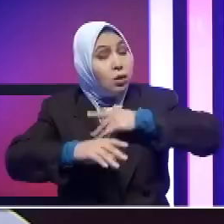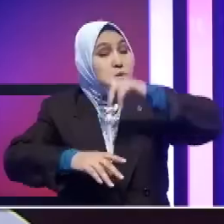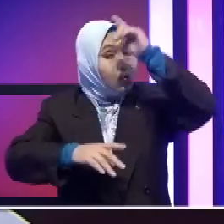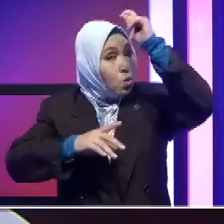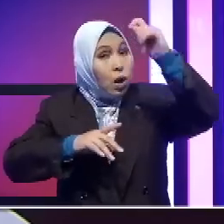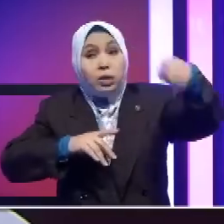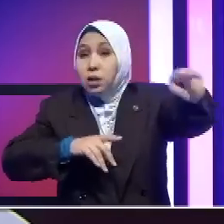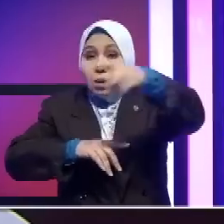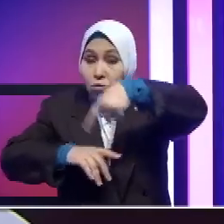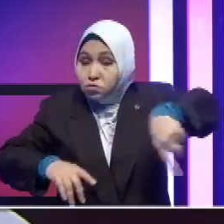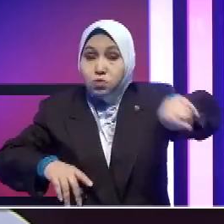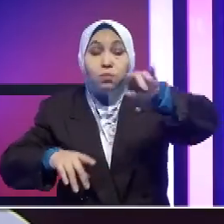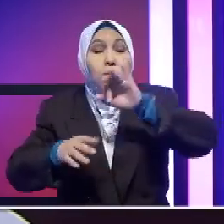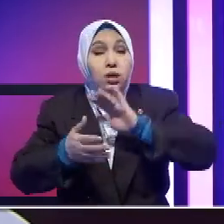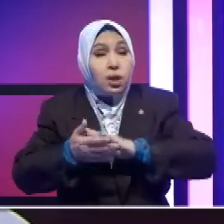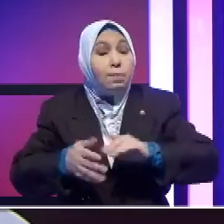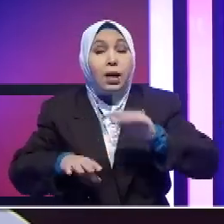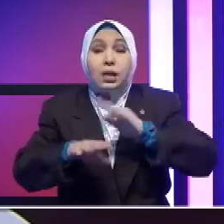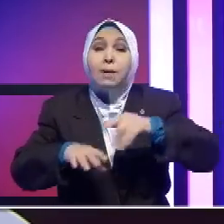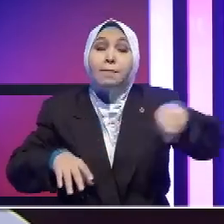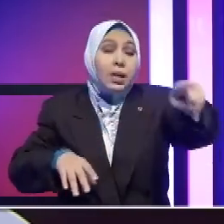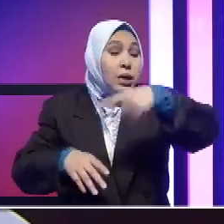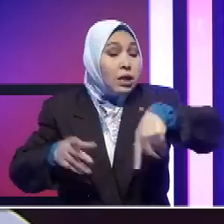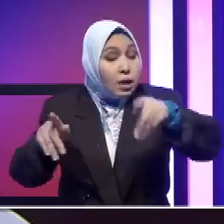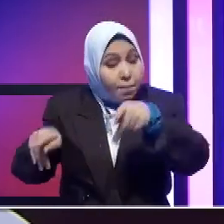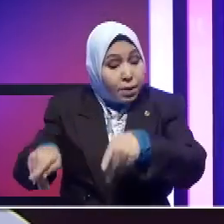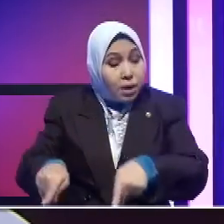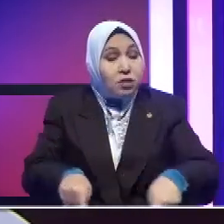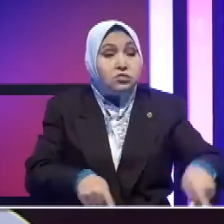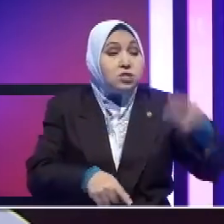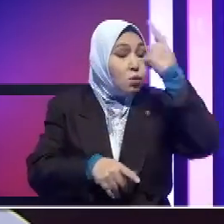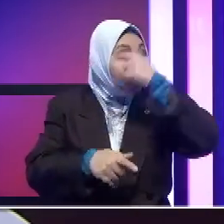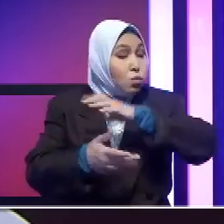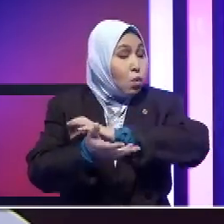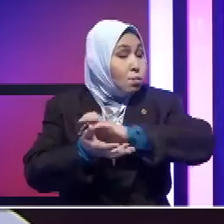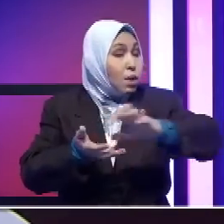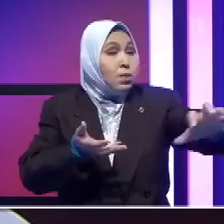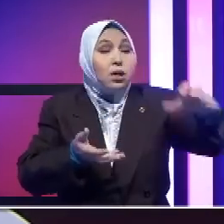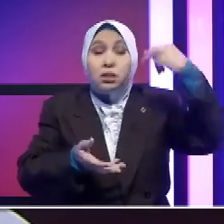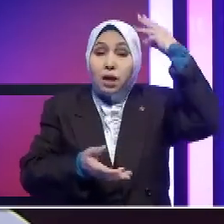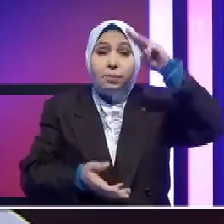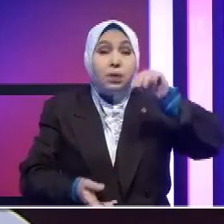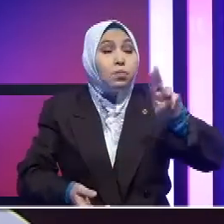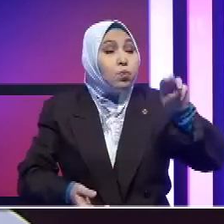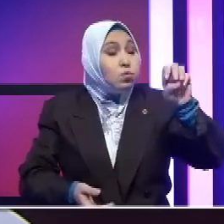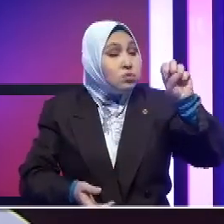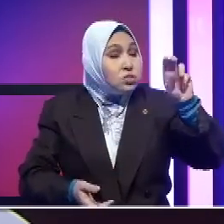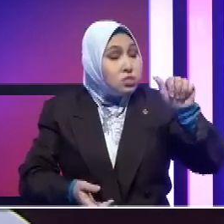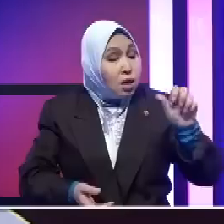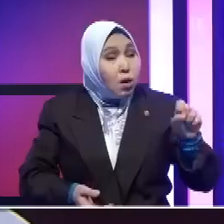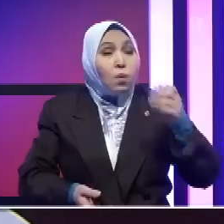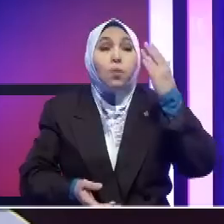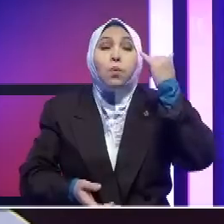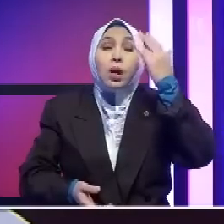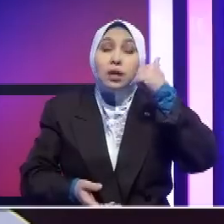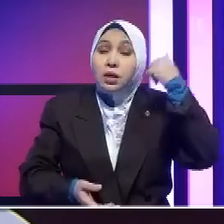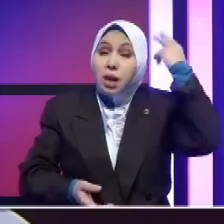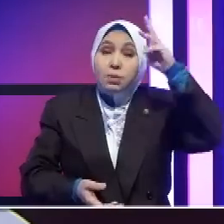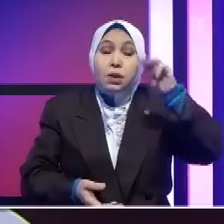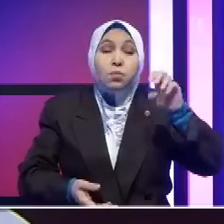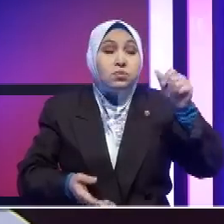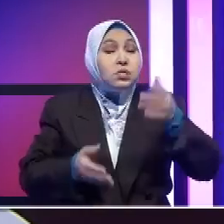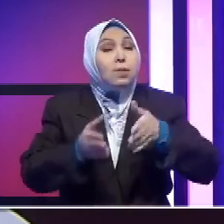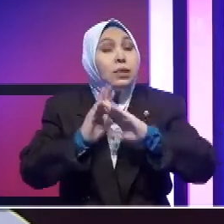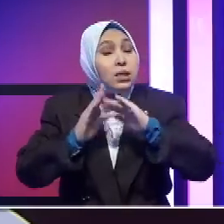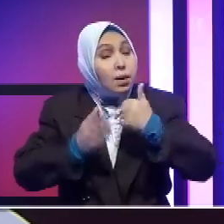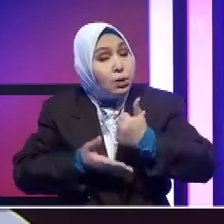berdepan-depan kepada mereka yang merancang untuk menghancurkan Nabi Musa. Mengapa Nabi Musa minta pertolongan